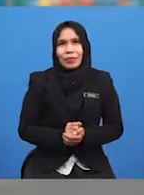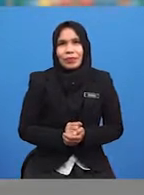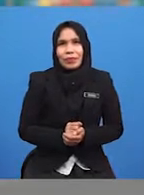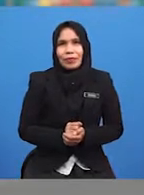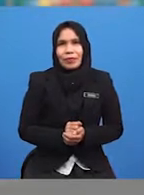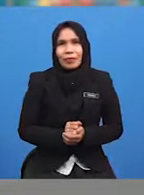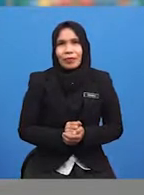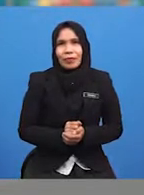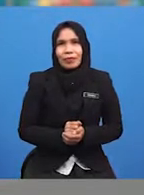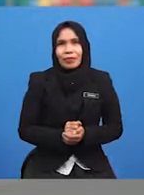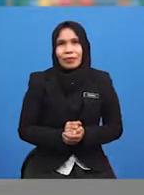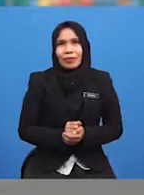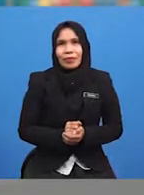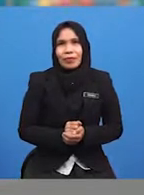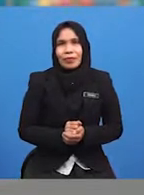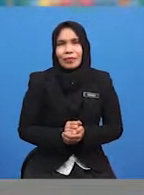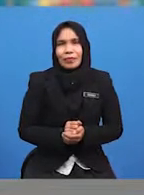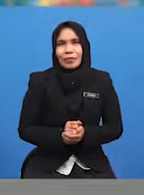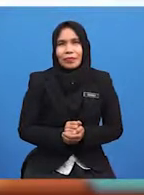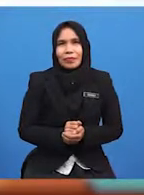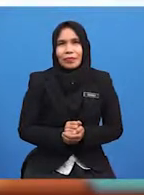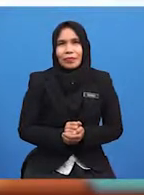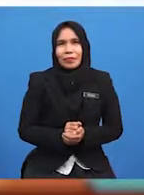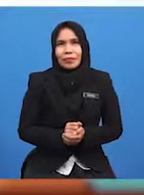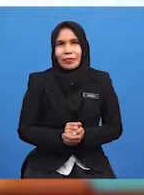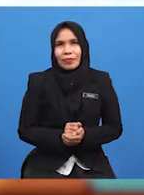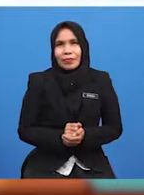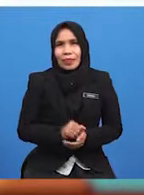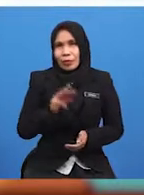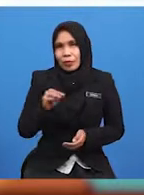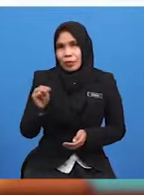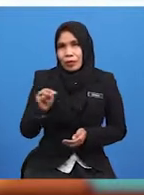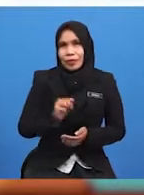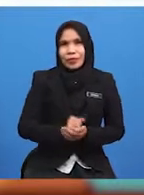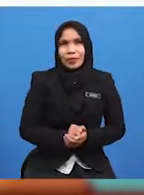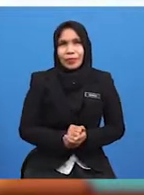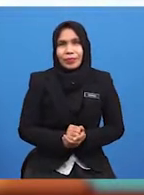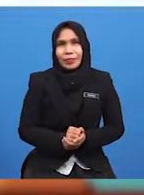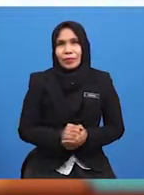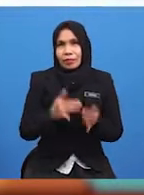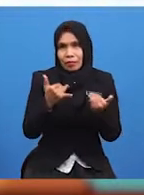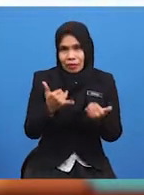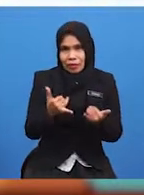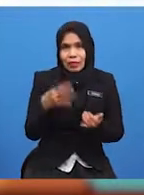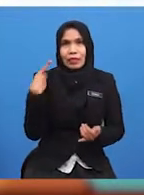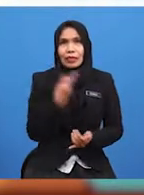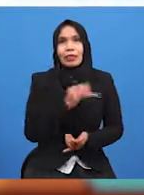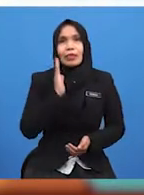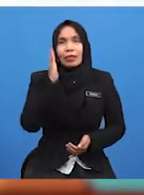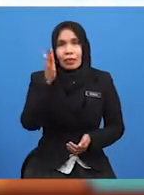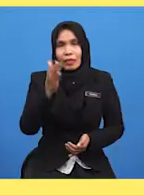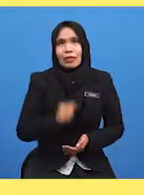nantikan tokso Resiko yang sumpah Mampang nih murid-murid sekarang kita akan